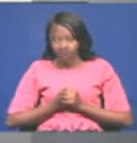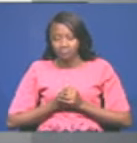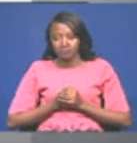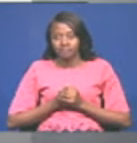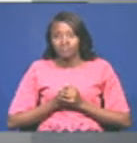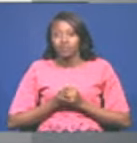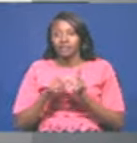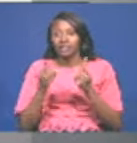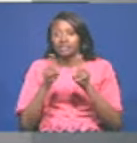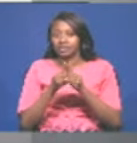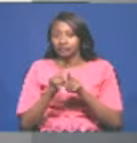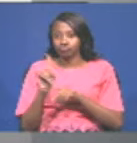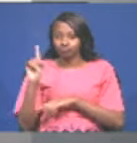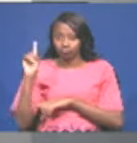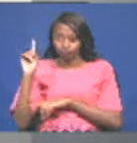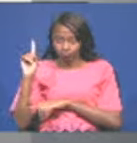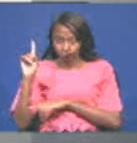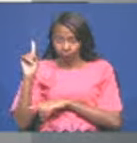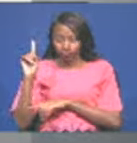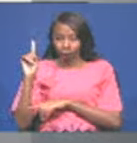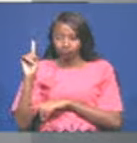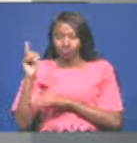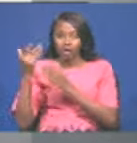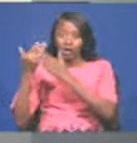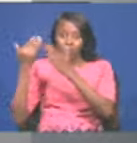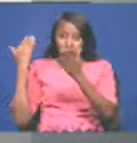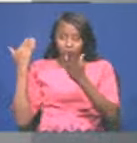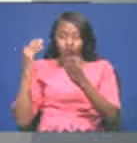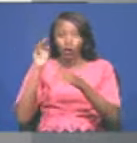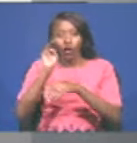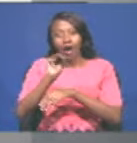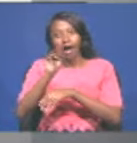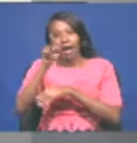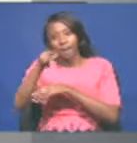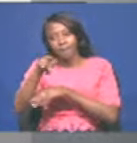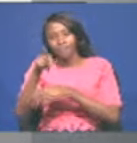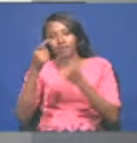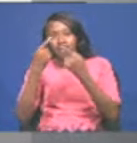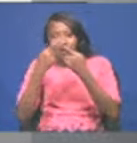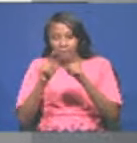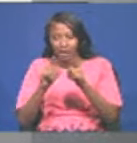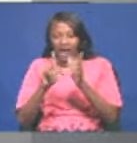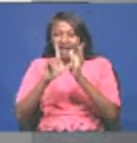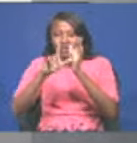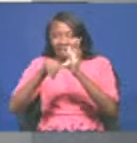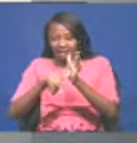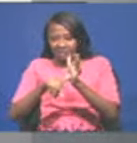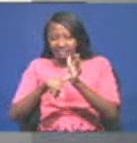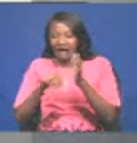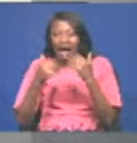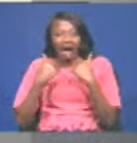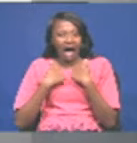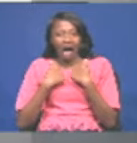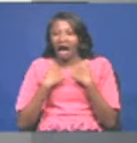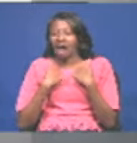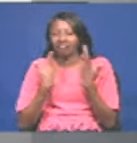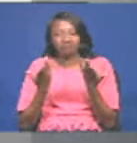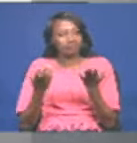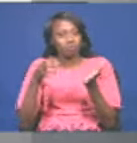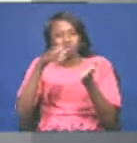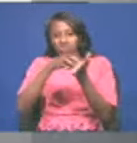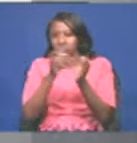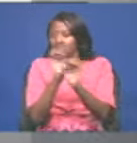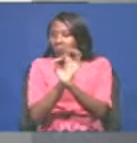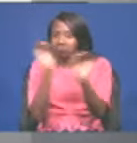Huyo ni Moses Kuria, vile vile hapo awali alikuwa ni mbunge, hivi sasa basi akuweza kupata kiti chochote ama kuweza kuwania, na kwa sasa